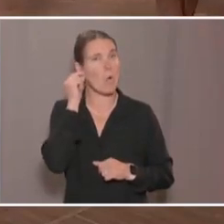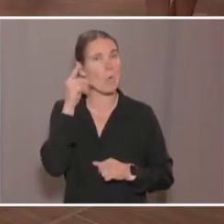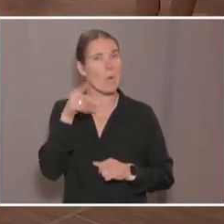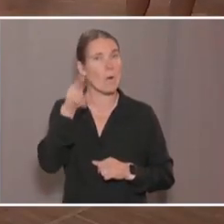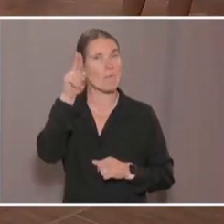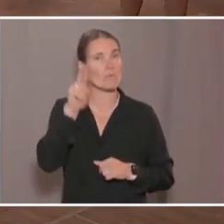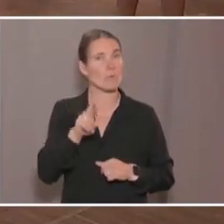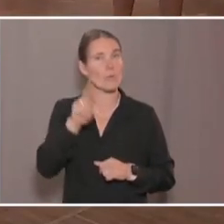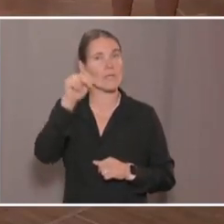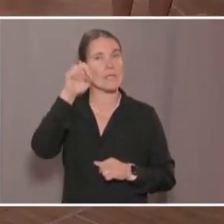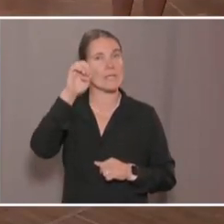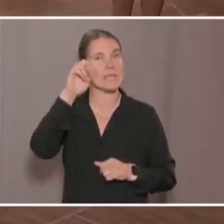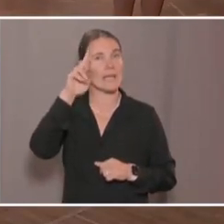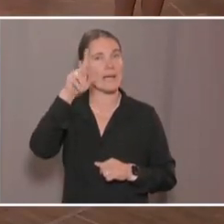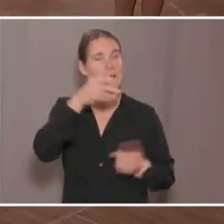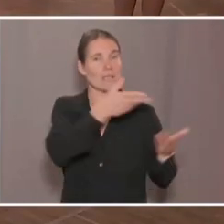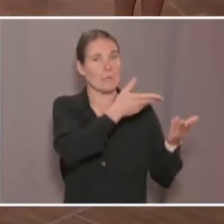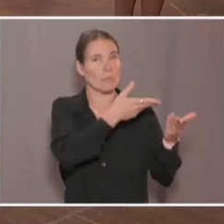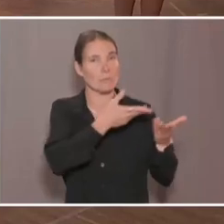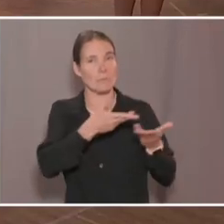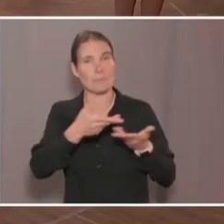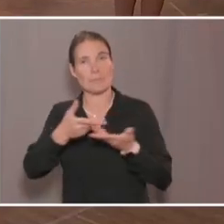über Sie beide an unsere Kanzlerin übergeben.